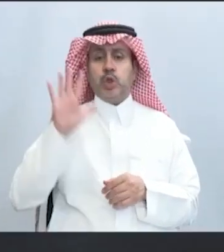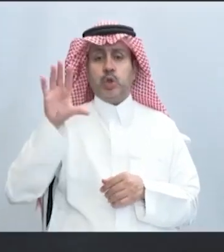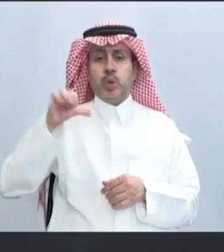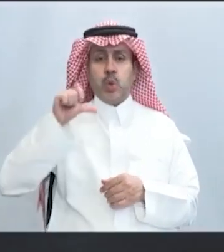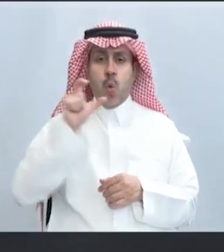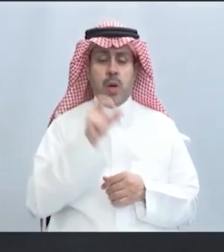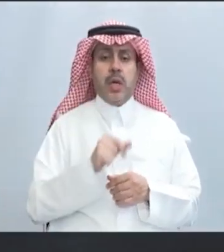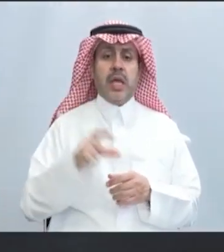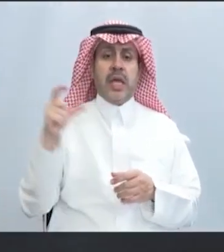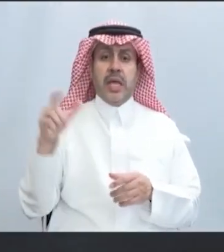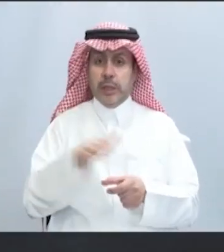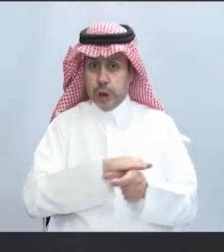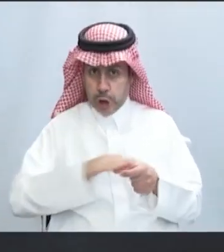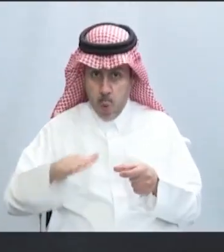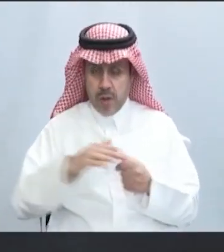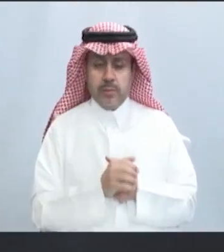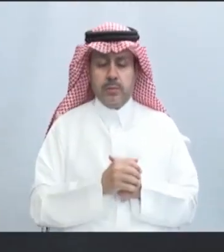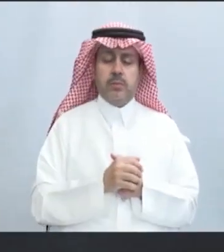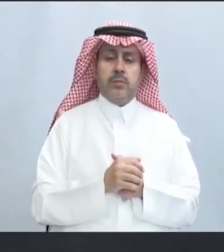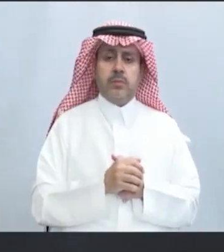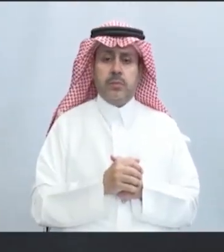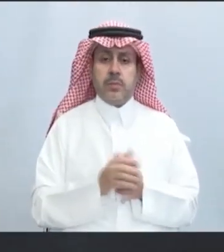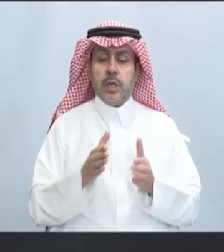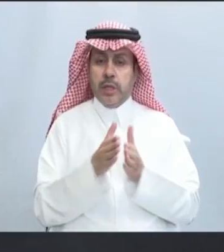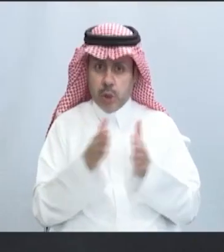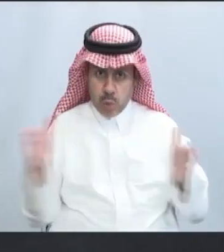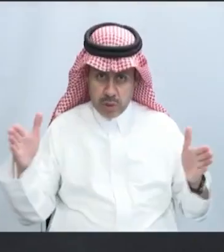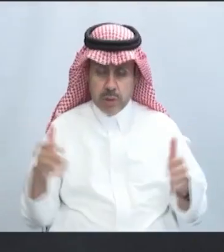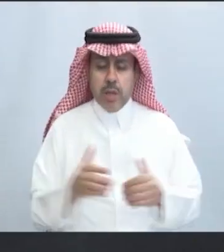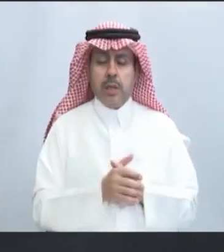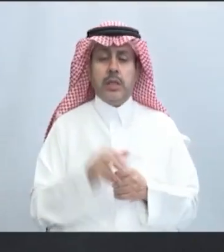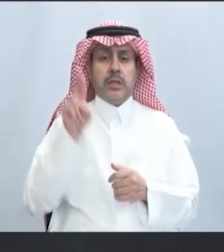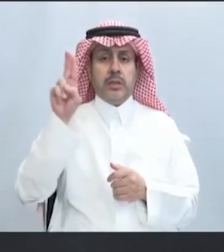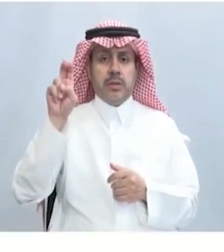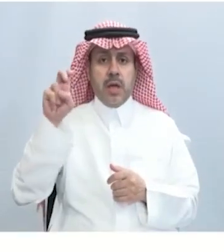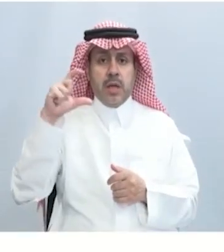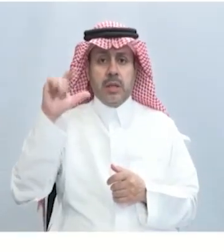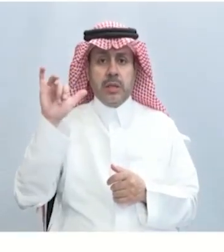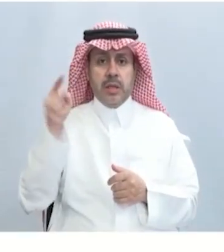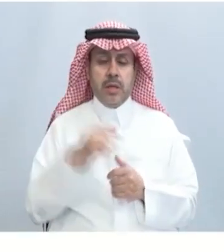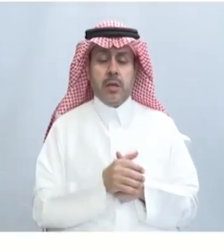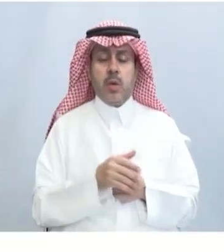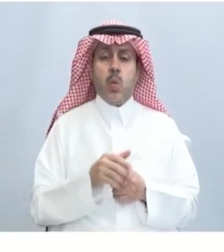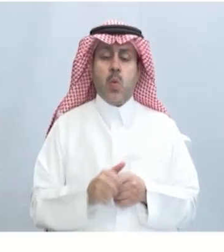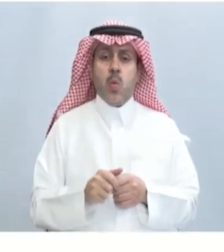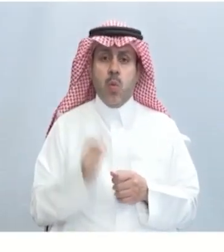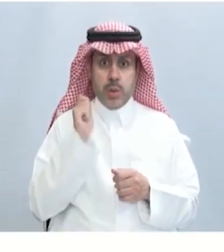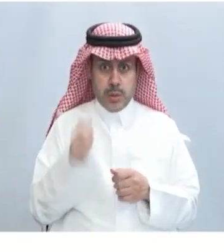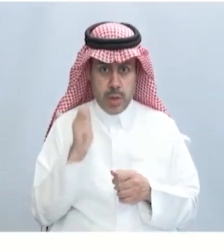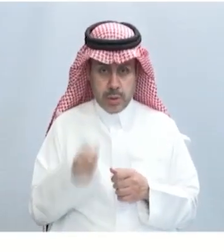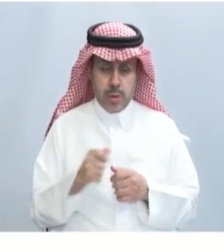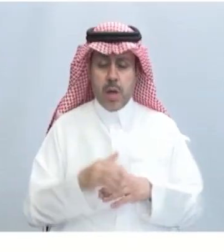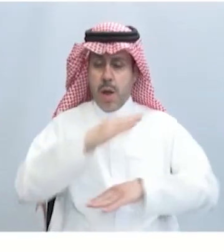الاجتهاديه التي لولي الامر ان يفعلها في اداره شؤون الدوله واصدار الا الانظمه